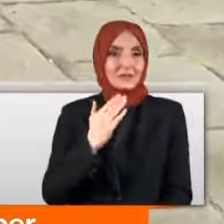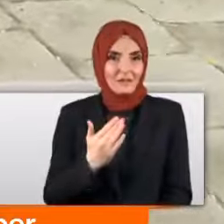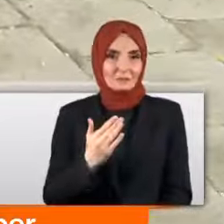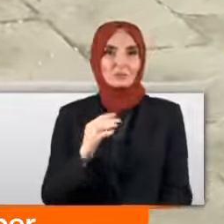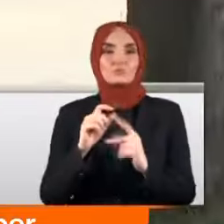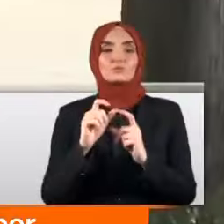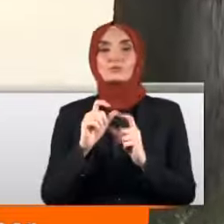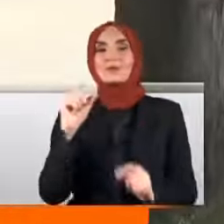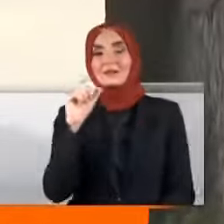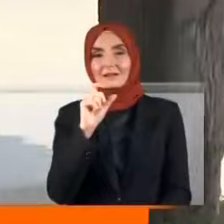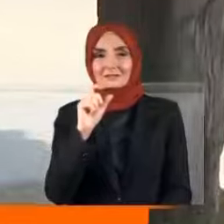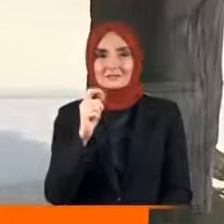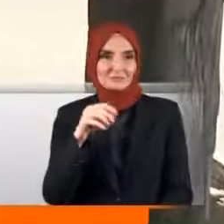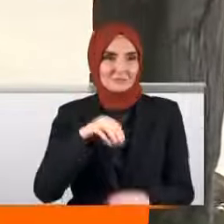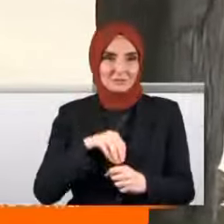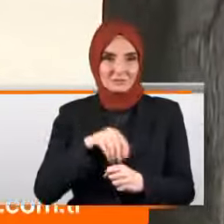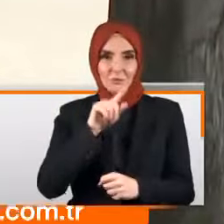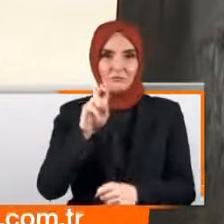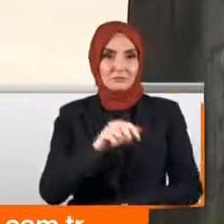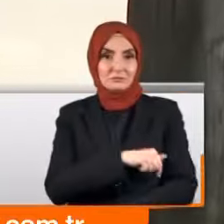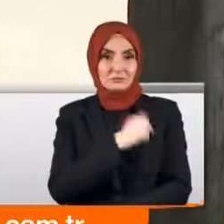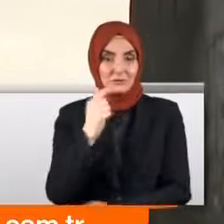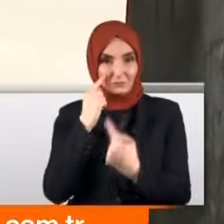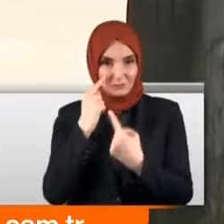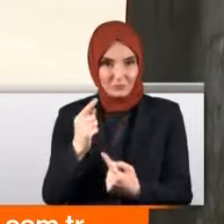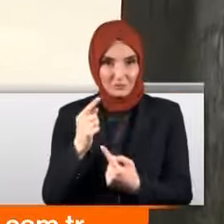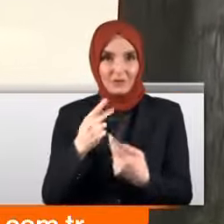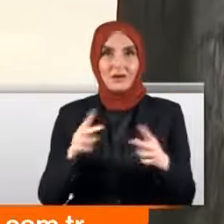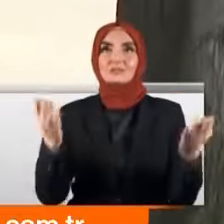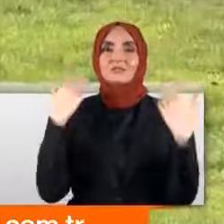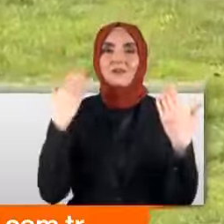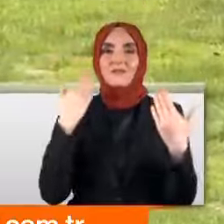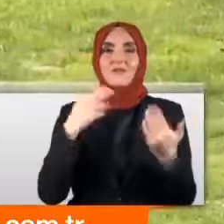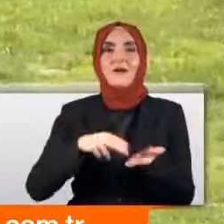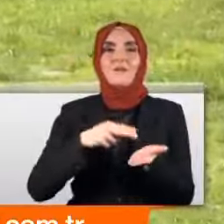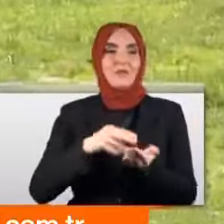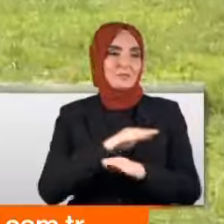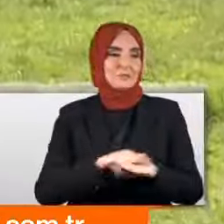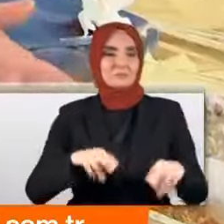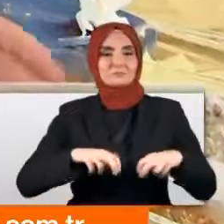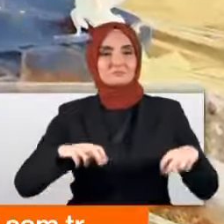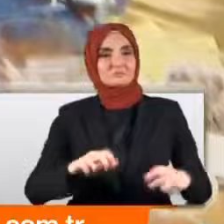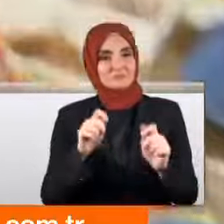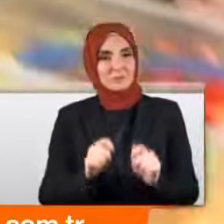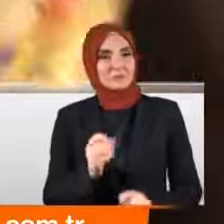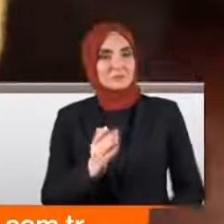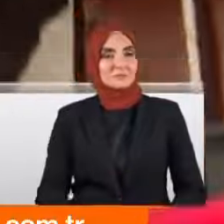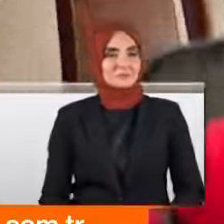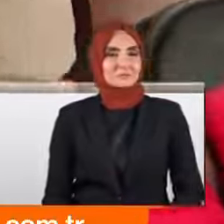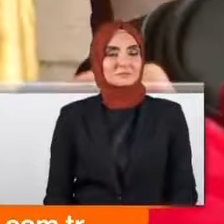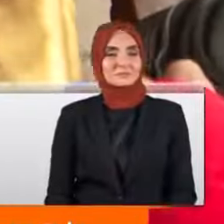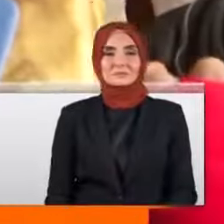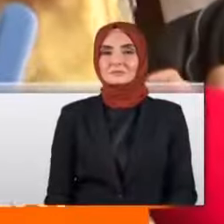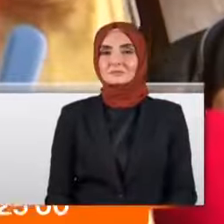18 derece olunca İstanbullular güne açık havada kahvaltı sofrasında başladı. Domatesimiz var, salatamız,